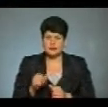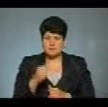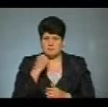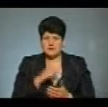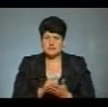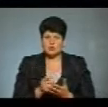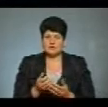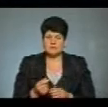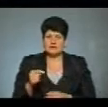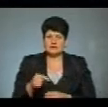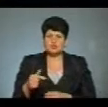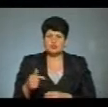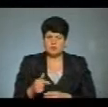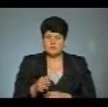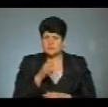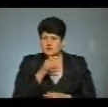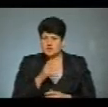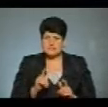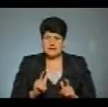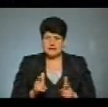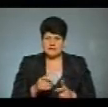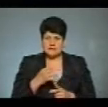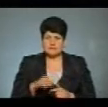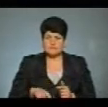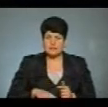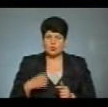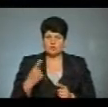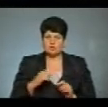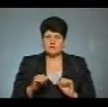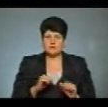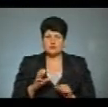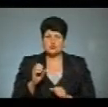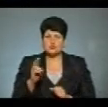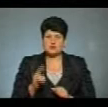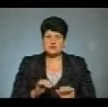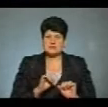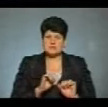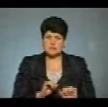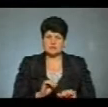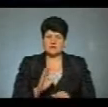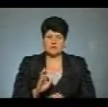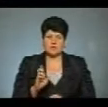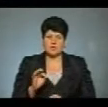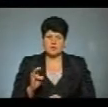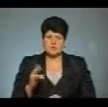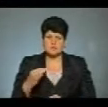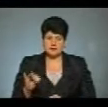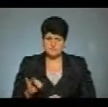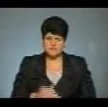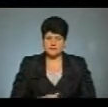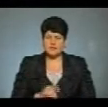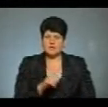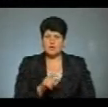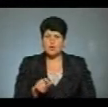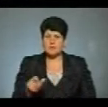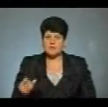отримає 1000 гривень допомоги під час карантину, розповів директор обласного департаменту соцзахисту Вадим Боярський. Ті громадяни, які